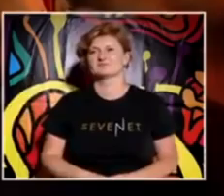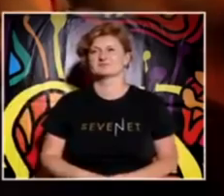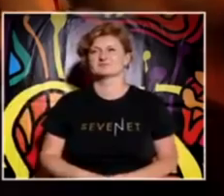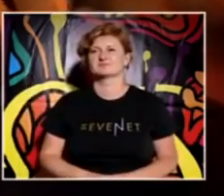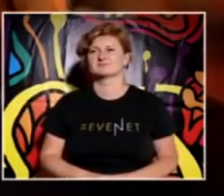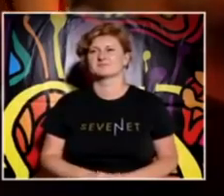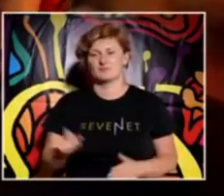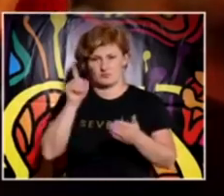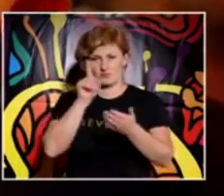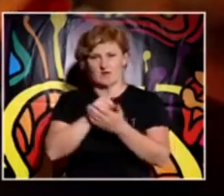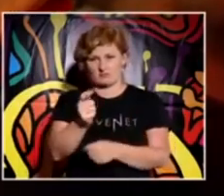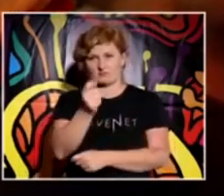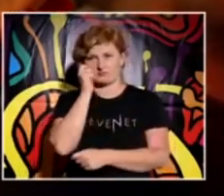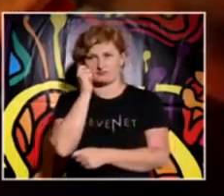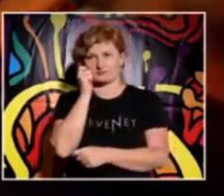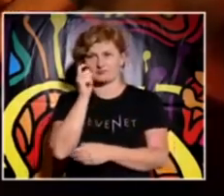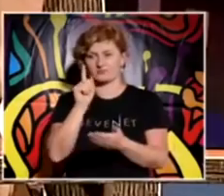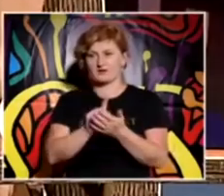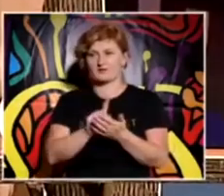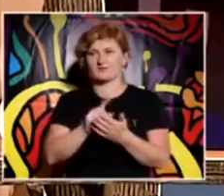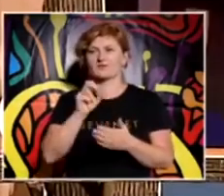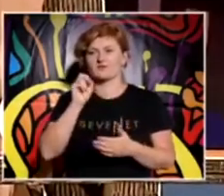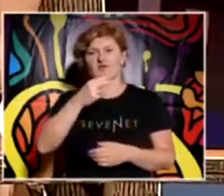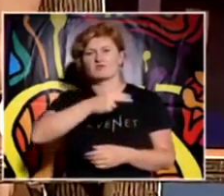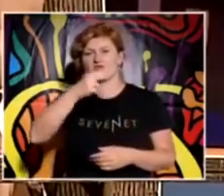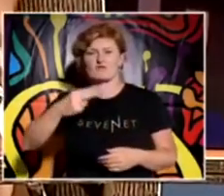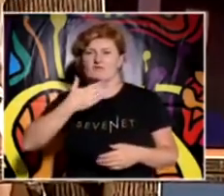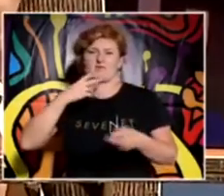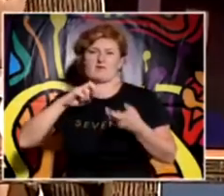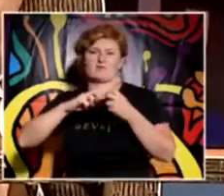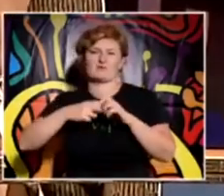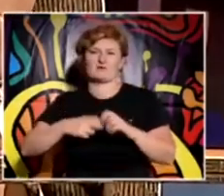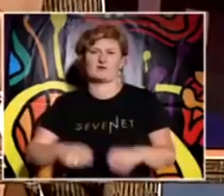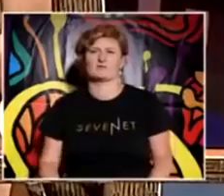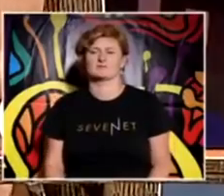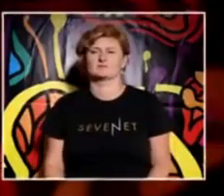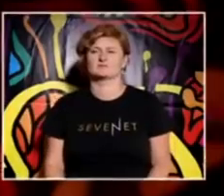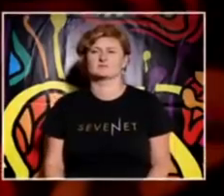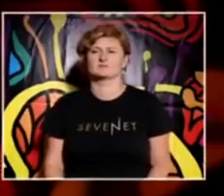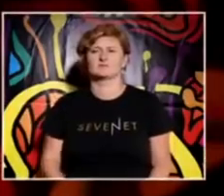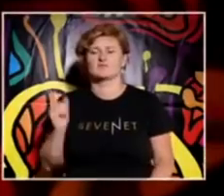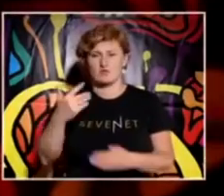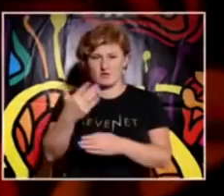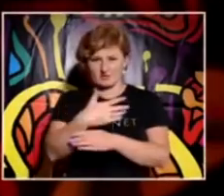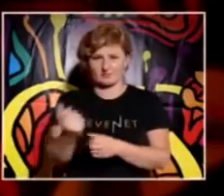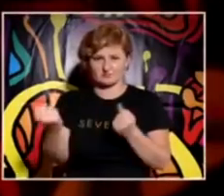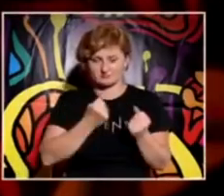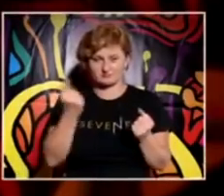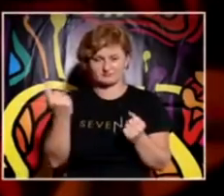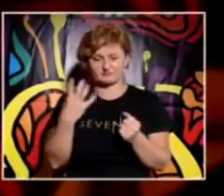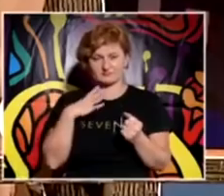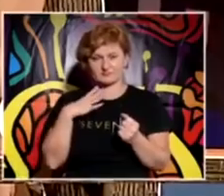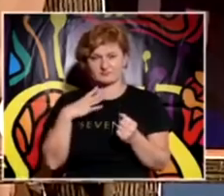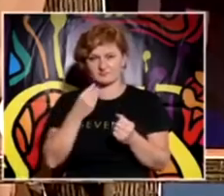Naprawdę nic? Ale udało ci się coś złowić w Norwegii? Tak. No w Norwegii to nie jest taki duży problem. Nie jest duży problem. Ale co, przyniosłeś rybę, a ona ją przerządziła i jedliście? No